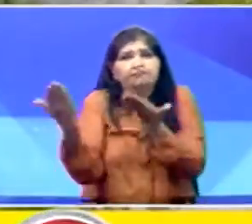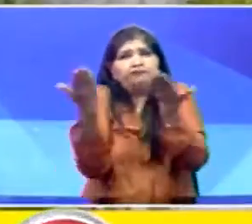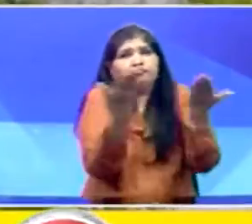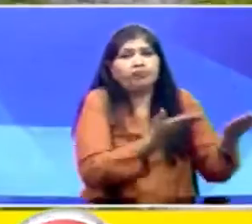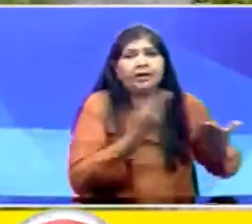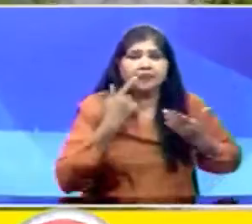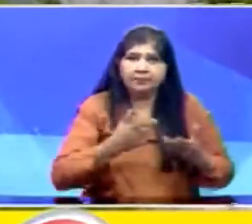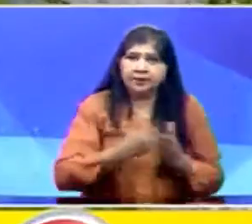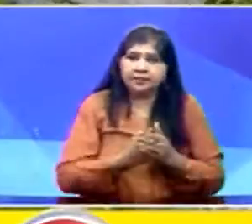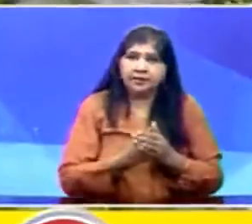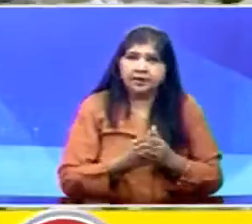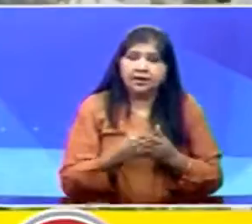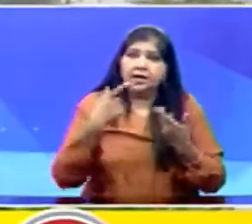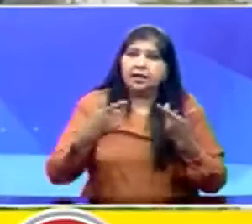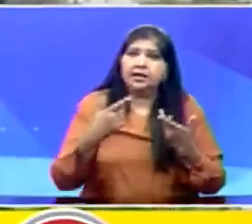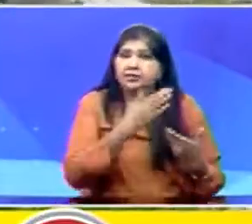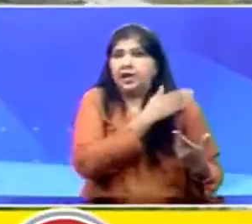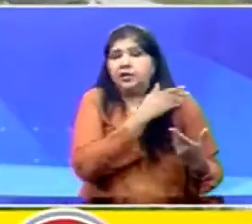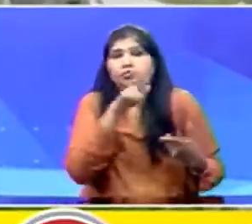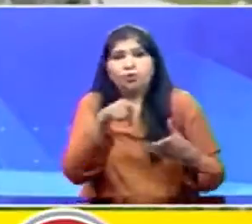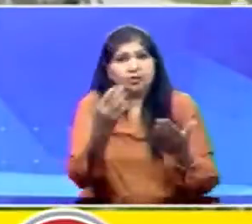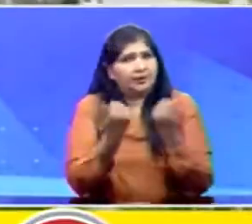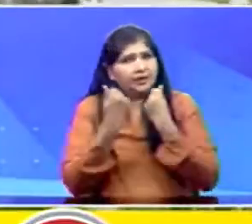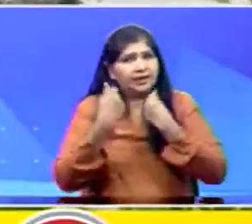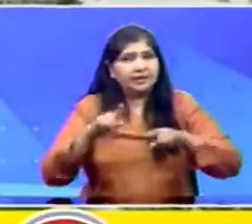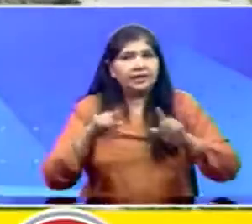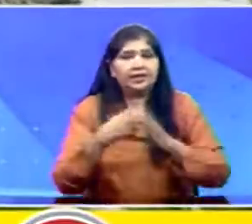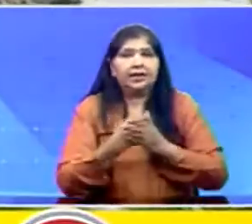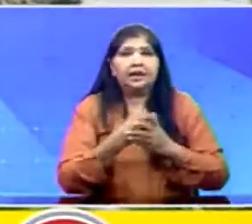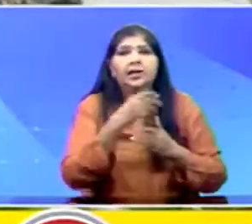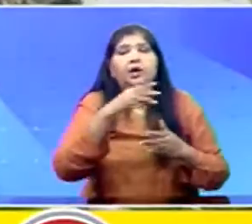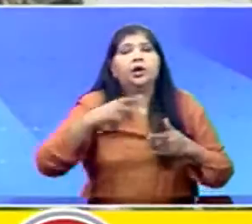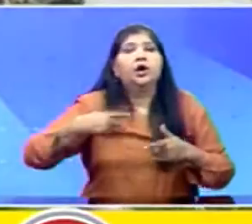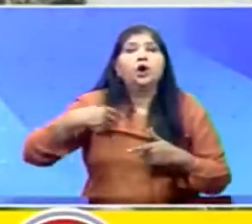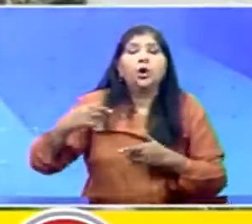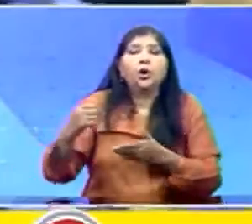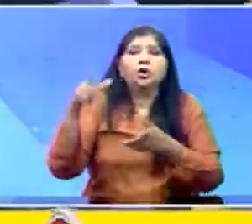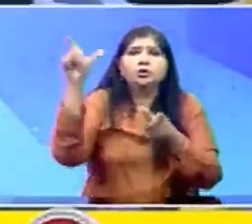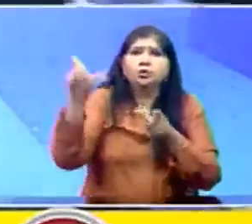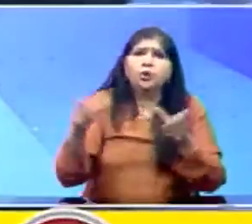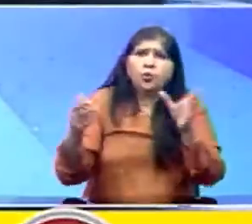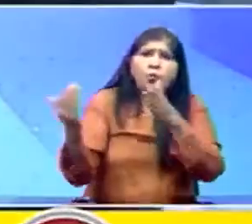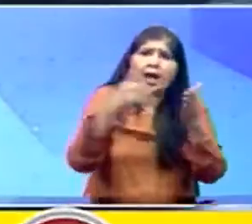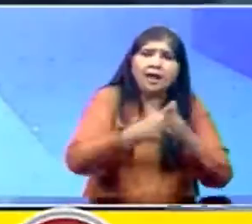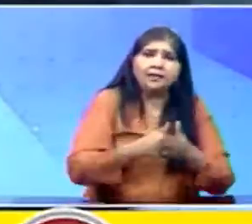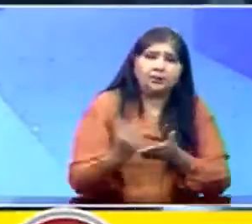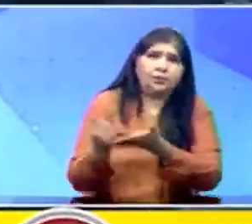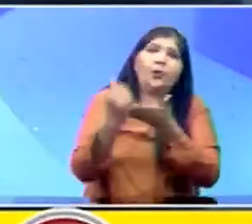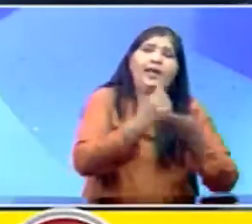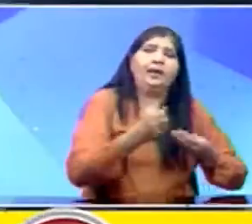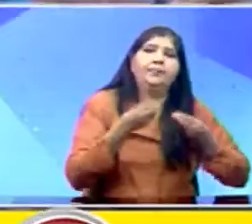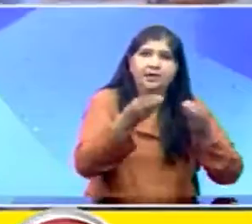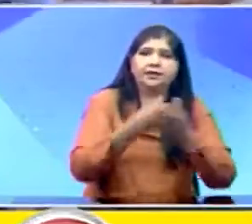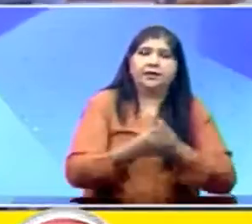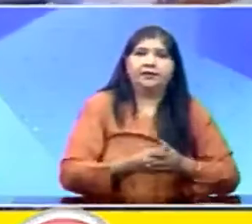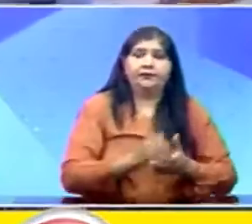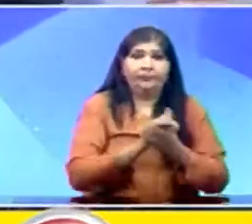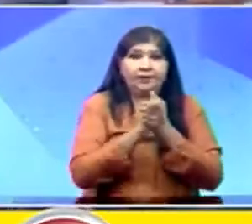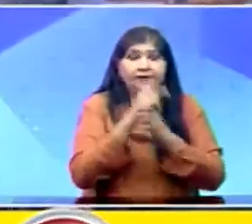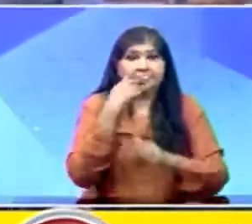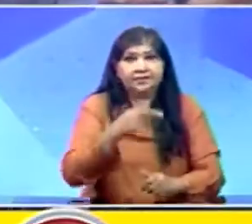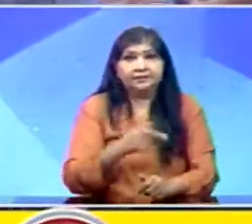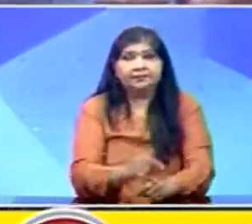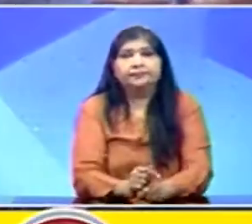से इस यात्रा की जिम्मदर्य उठाते हैं और तीत यातियों का सयोग करते हैं साथ्यों,